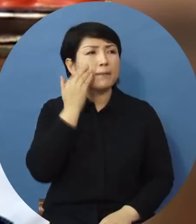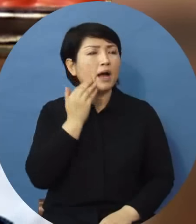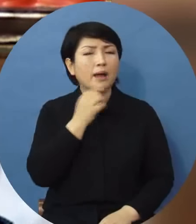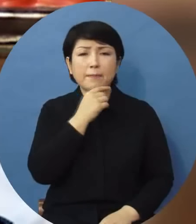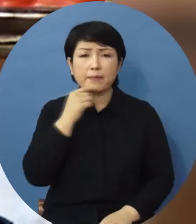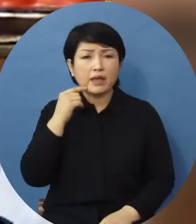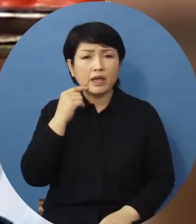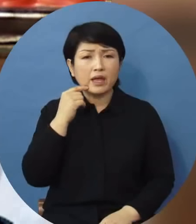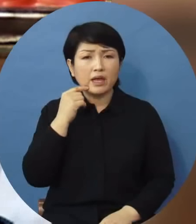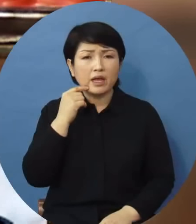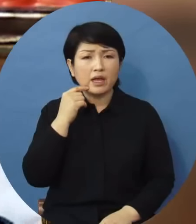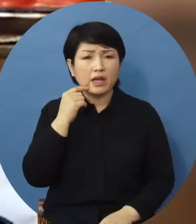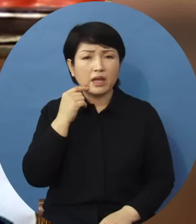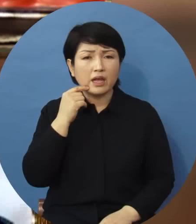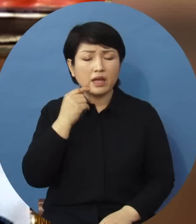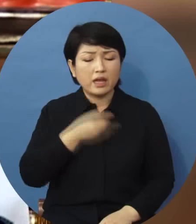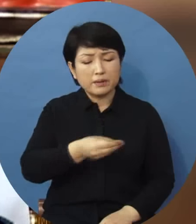푸른 물감이 들어있어서